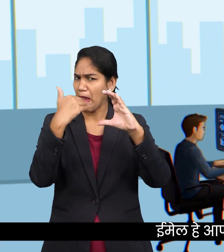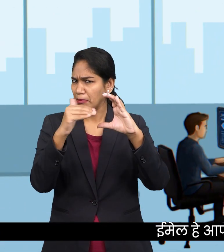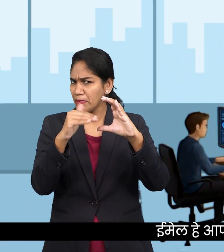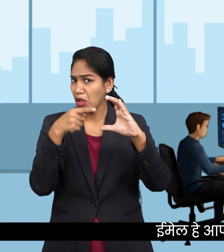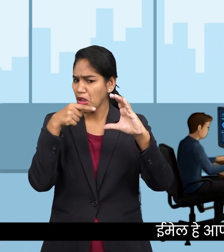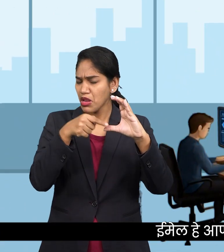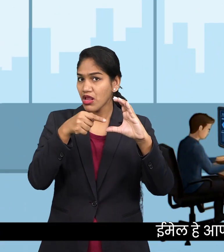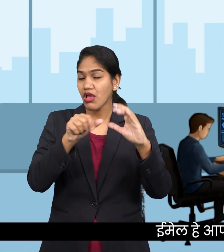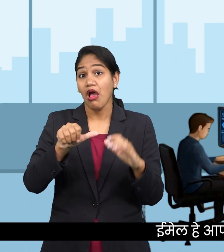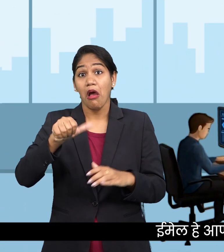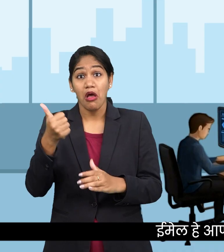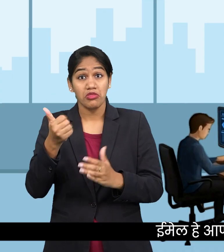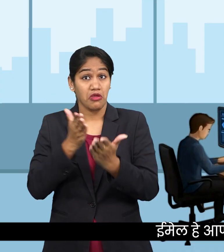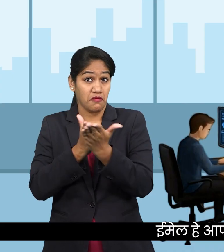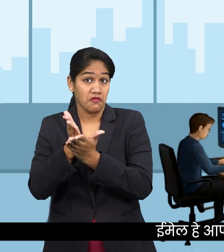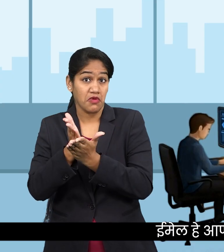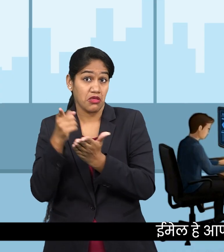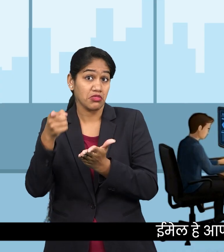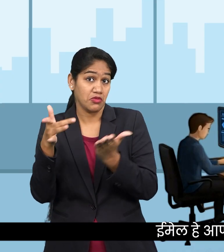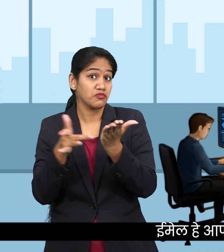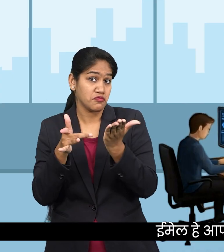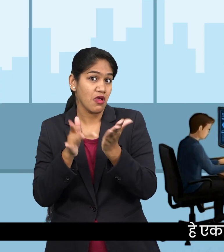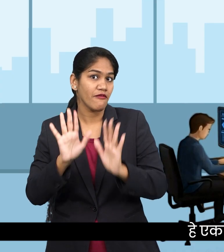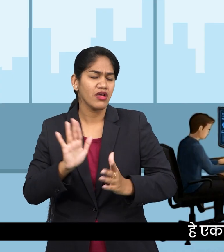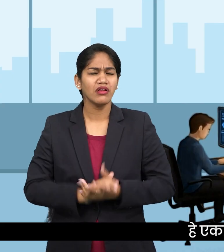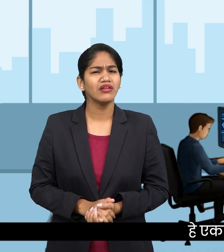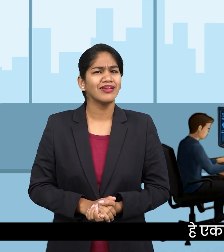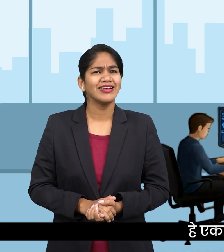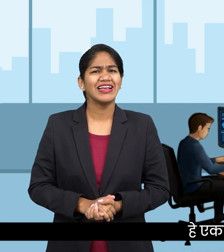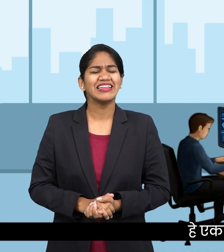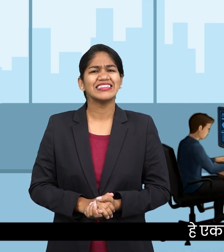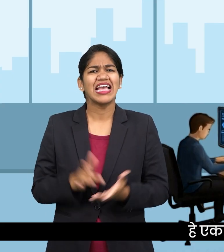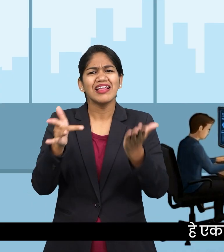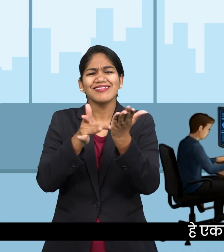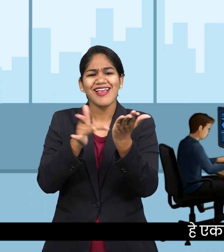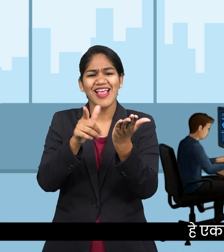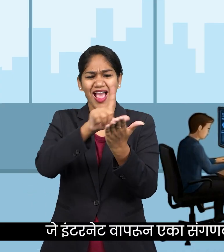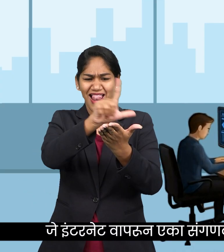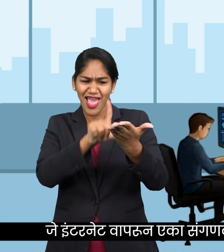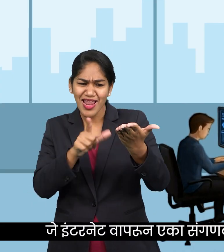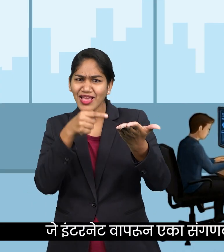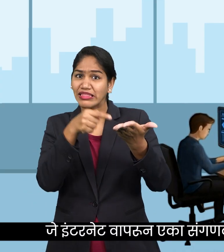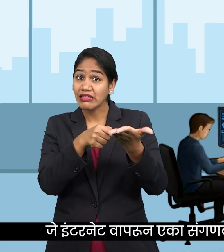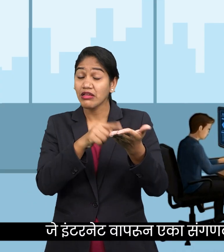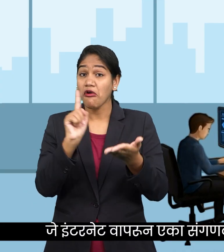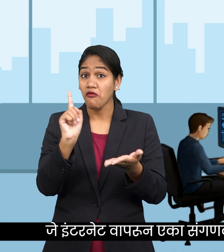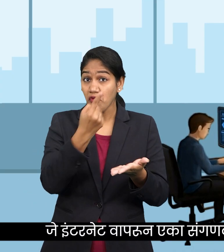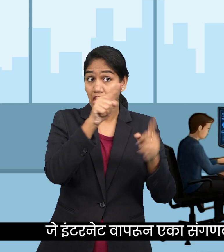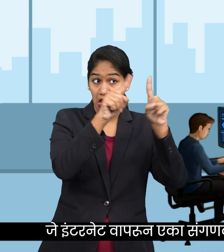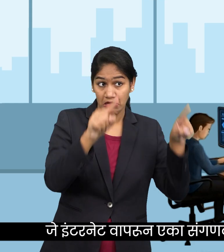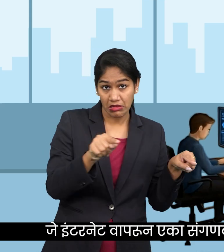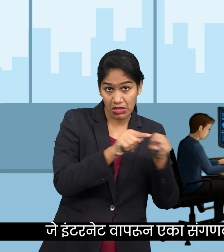ईमेल हे आणखीन एक आधुनिक साधन आहे. हे एका डिजिटल पत्रासारखे आहे जे इंटरनेट वापरून